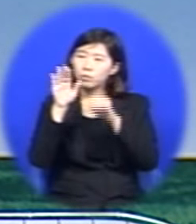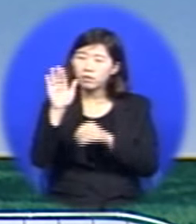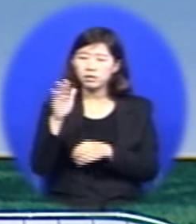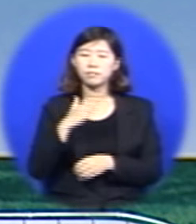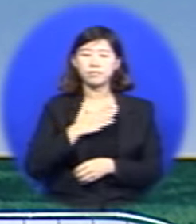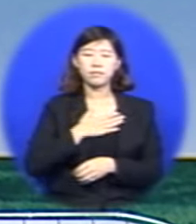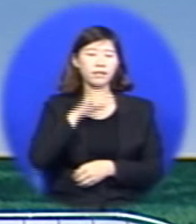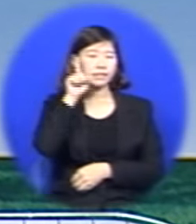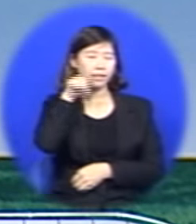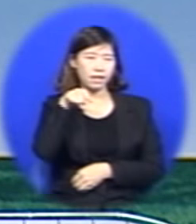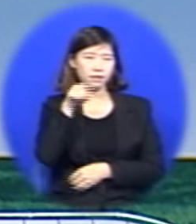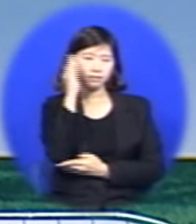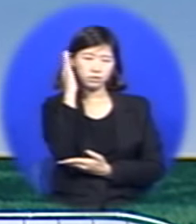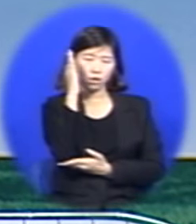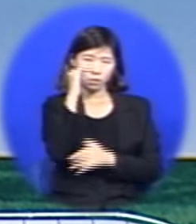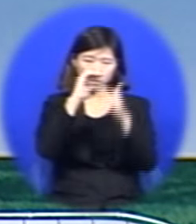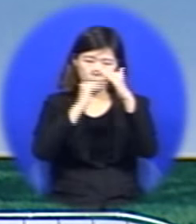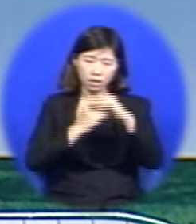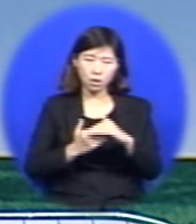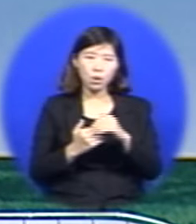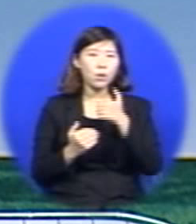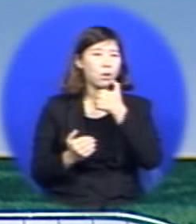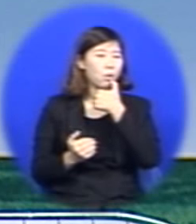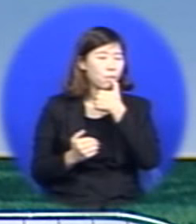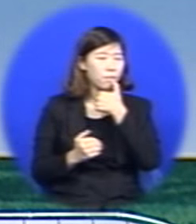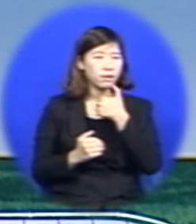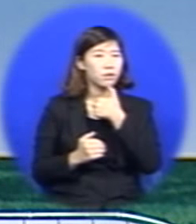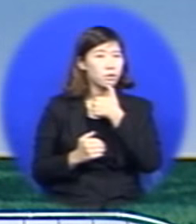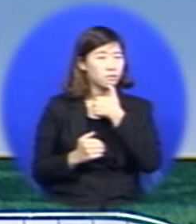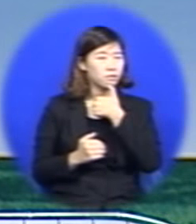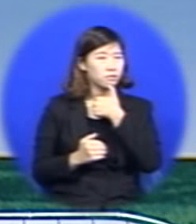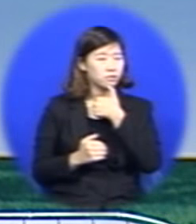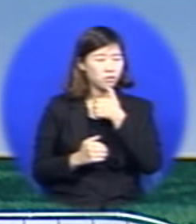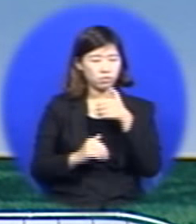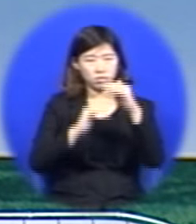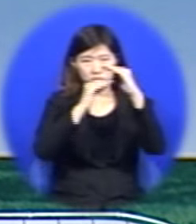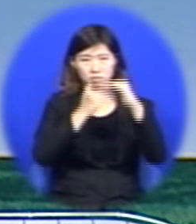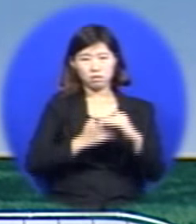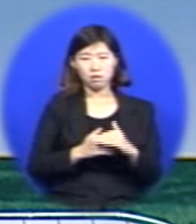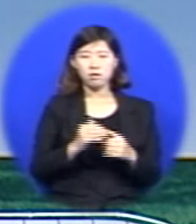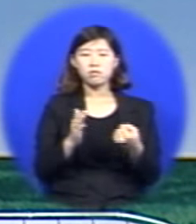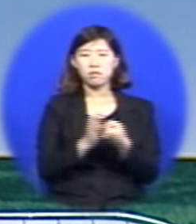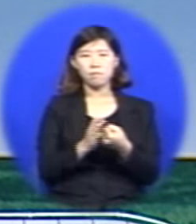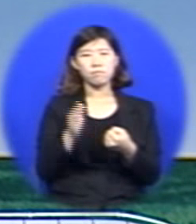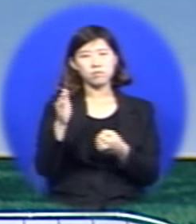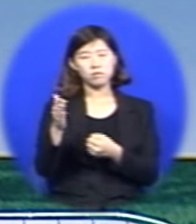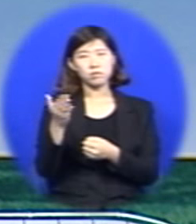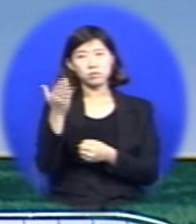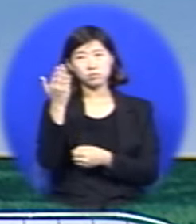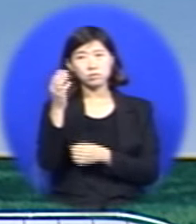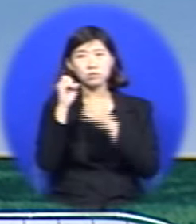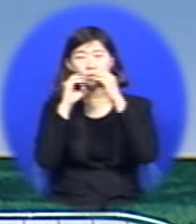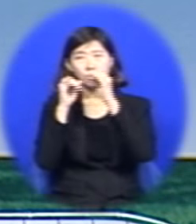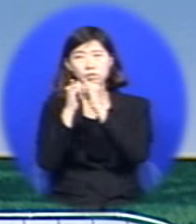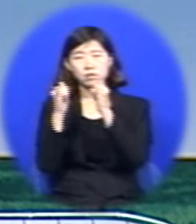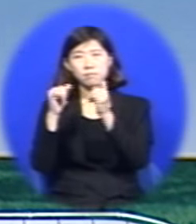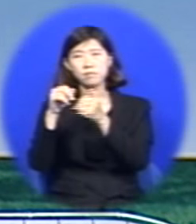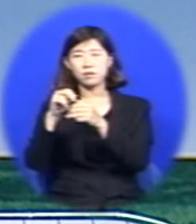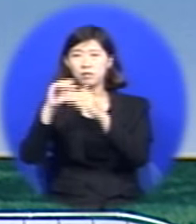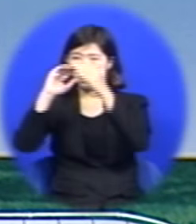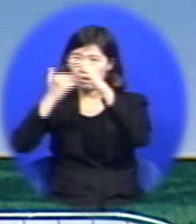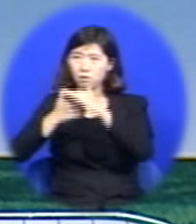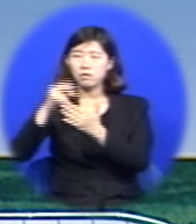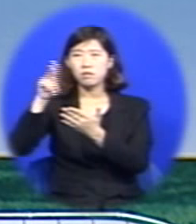21절입니다. 그래서 선교사님의 일기를 읽게 하신 것 같습니다. 선교사님께도 로마서 12장